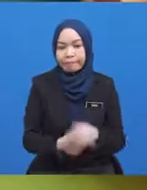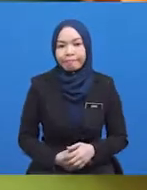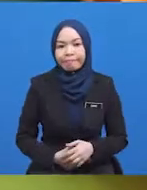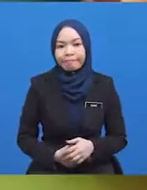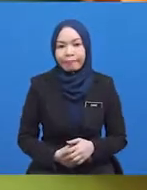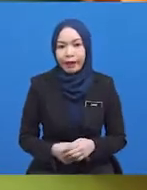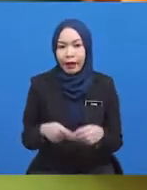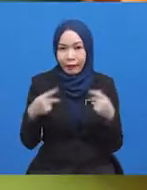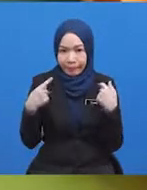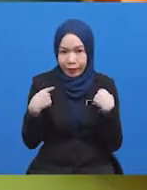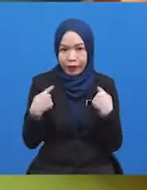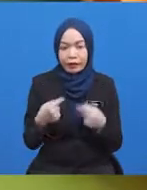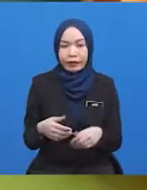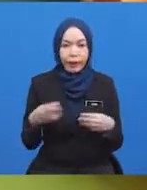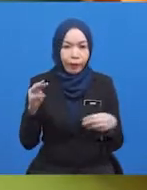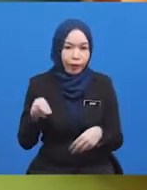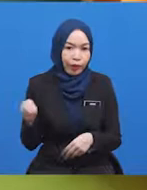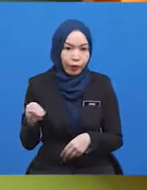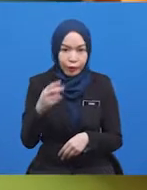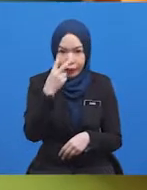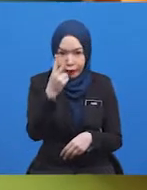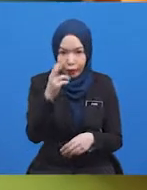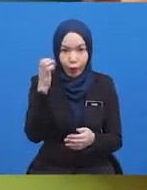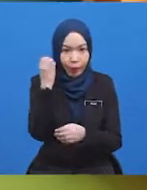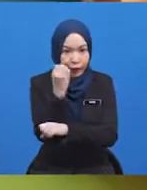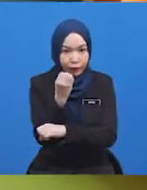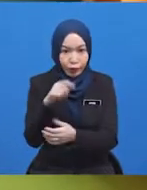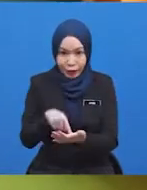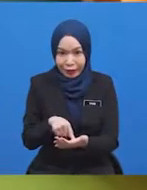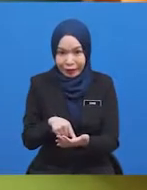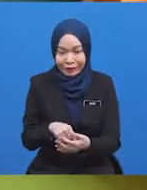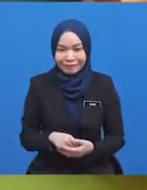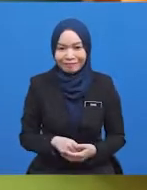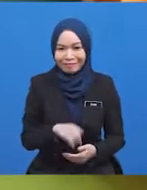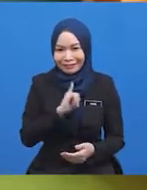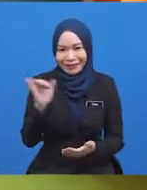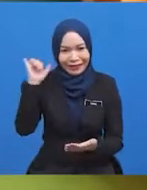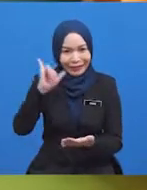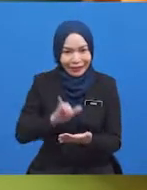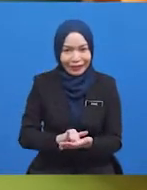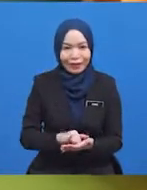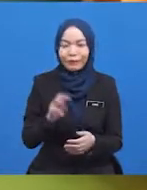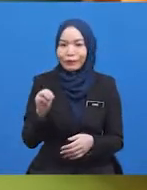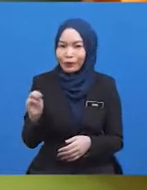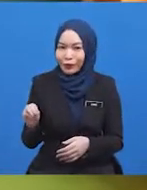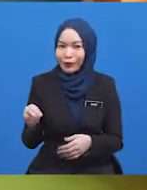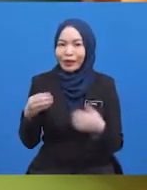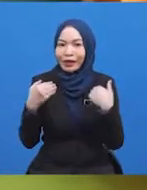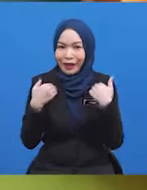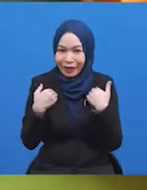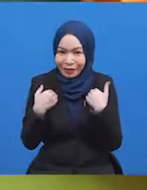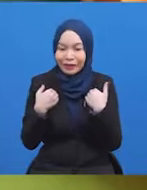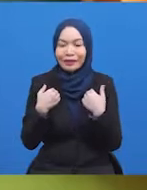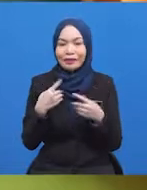Pernahkah murid-murid melihat batuan ini? Cikgu yakin, murid-murid pernah melihat dan